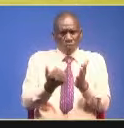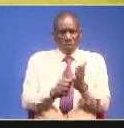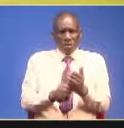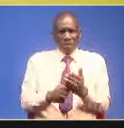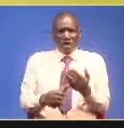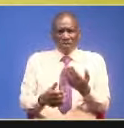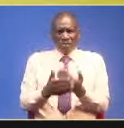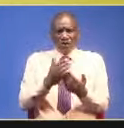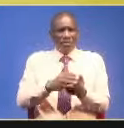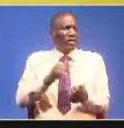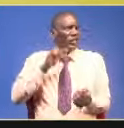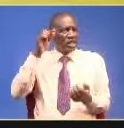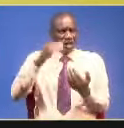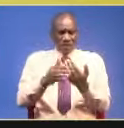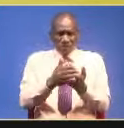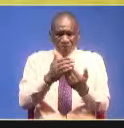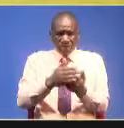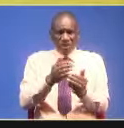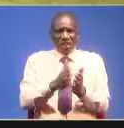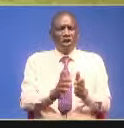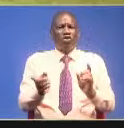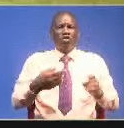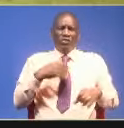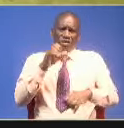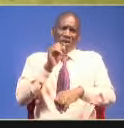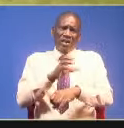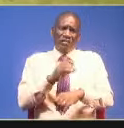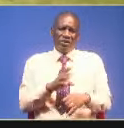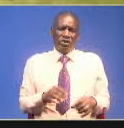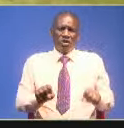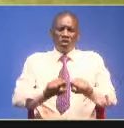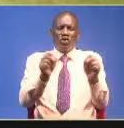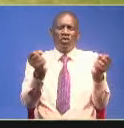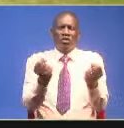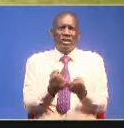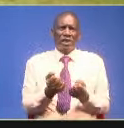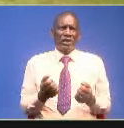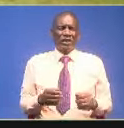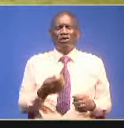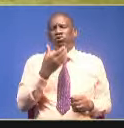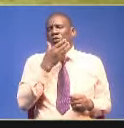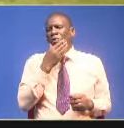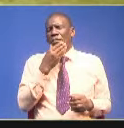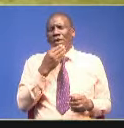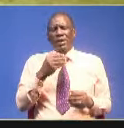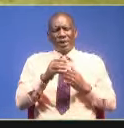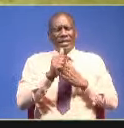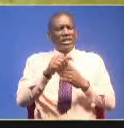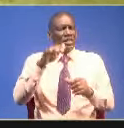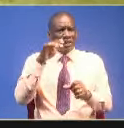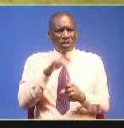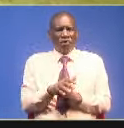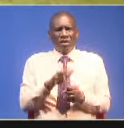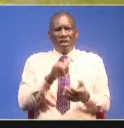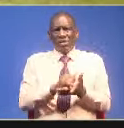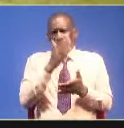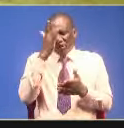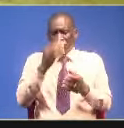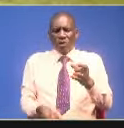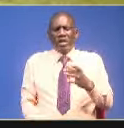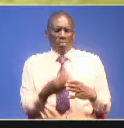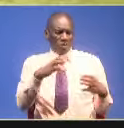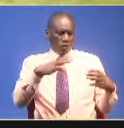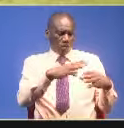kijinsia na ukosefu wa ushauri. Society is very patriarchal, and that is why we came up with this movement around